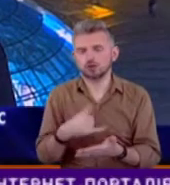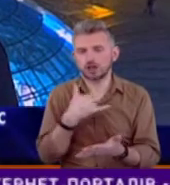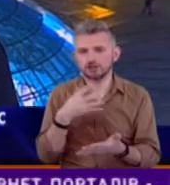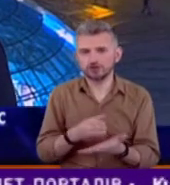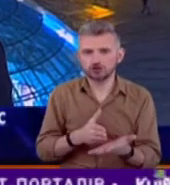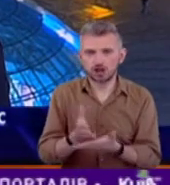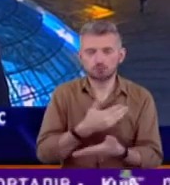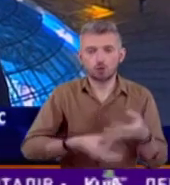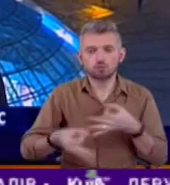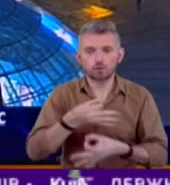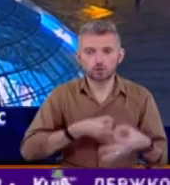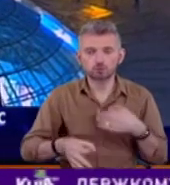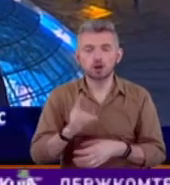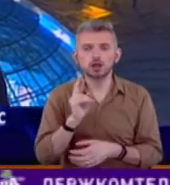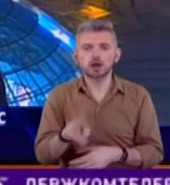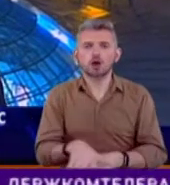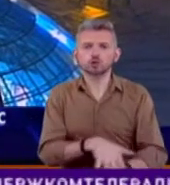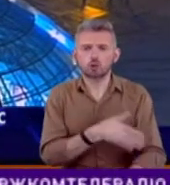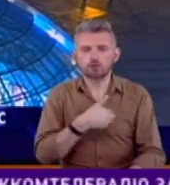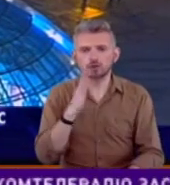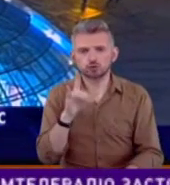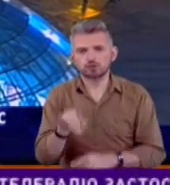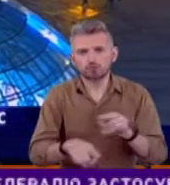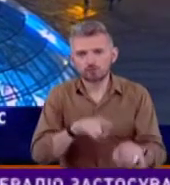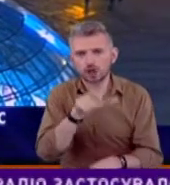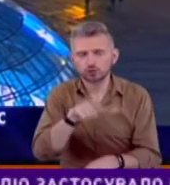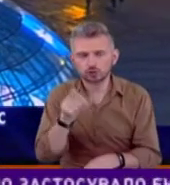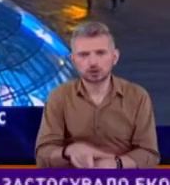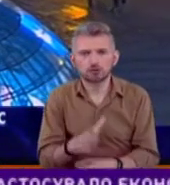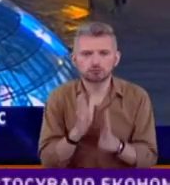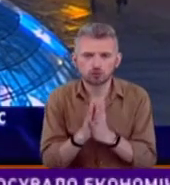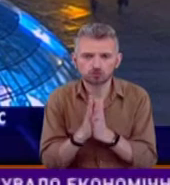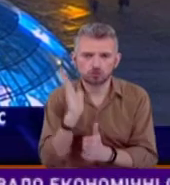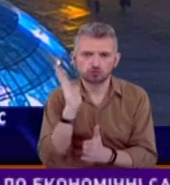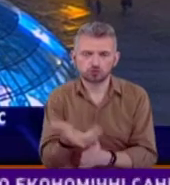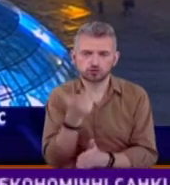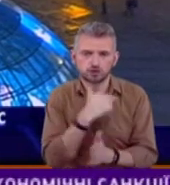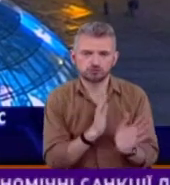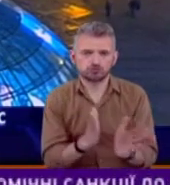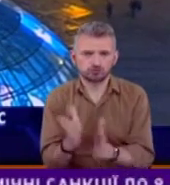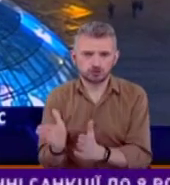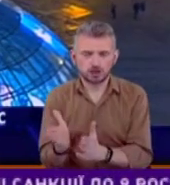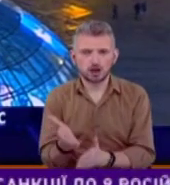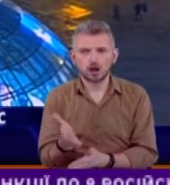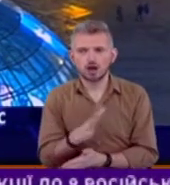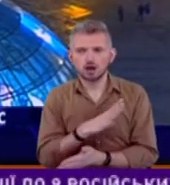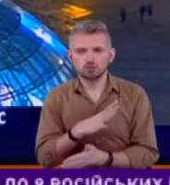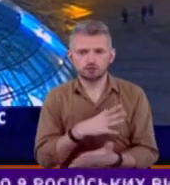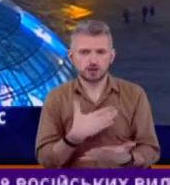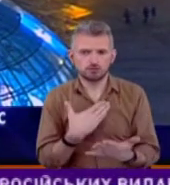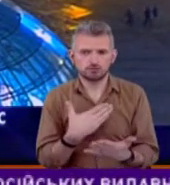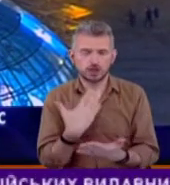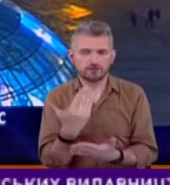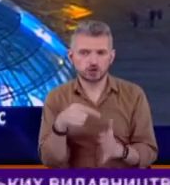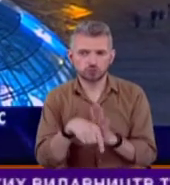і ми обговорюємо, тобто, як довго ми будемо вмовляти людей бути дисциплінованими. Ми інколи там наводимо не дуже, ну, в